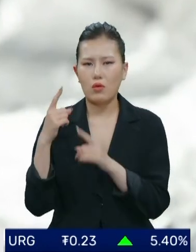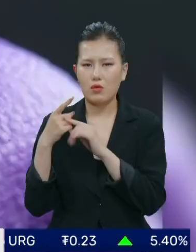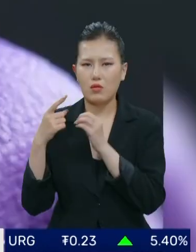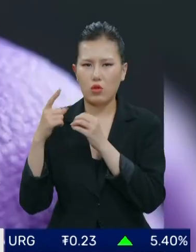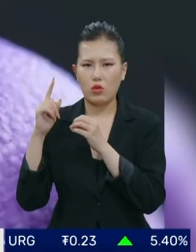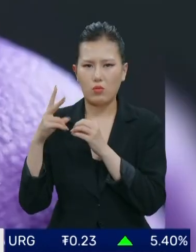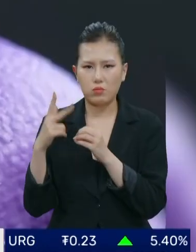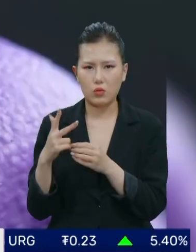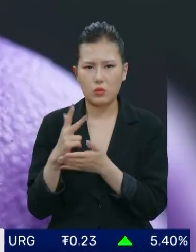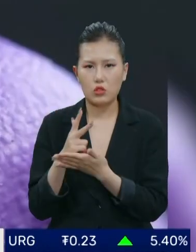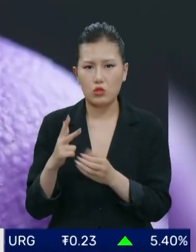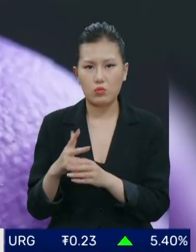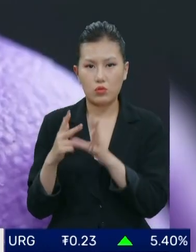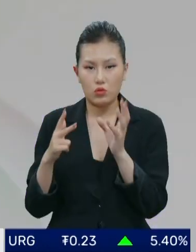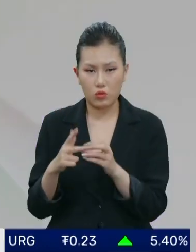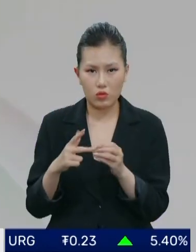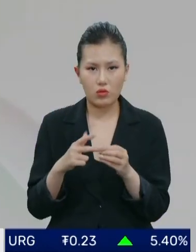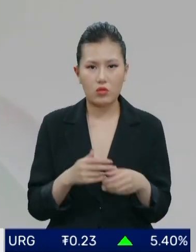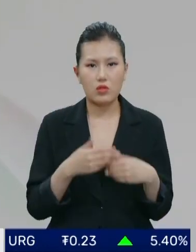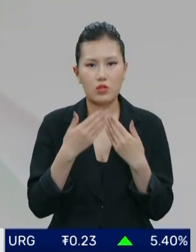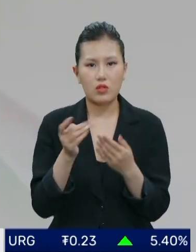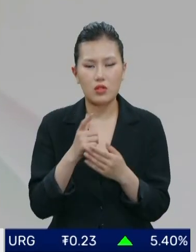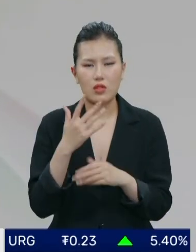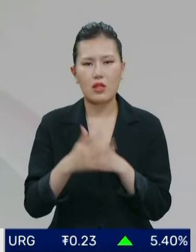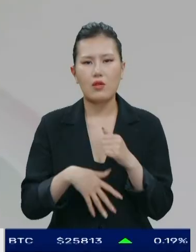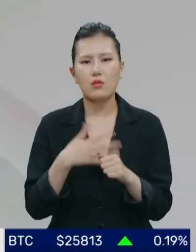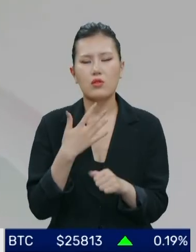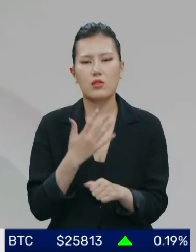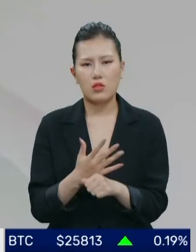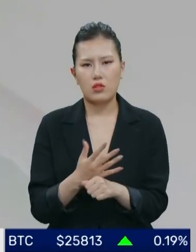хураагаар хэрэглэгчийн гарт хүрэхэд ойлцоогоор 5 хүрэхгүй жил үлдсэн билээ.